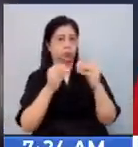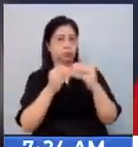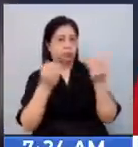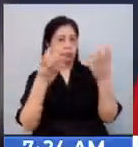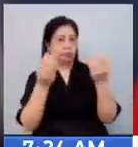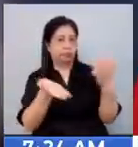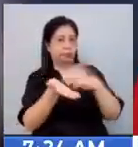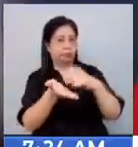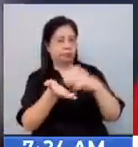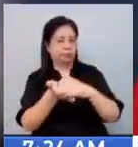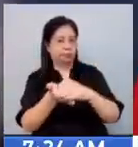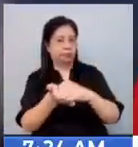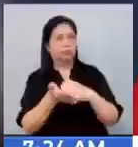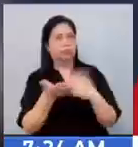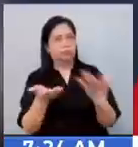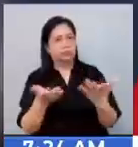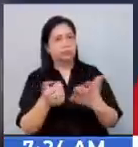ayun po,